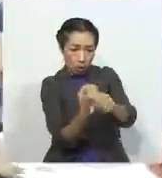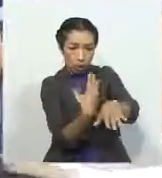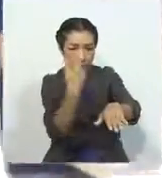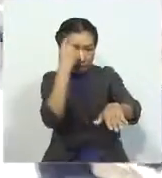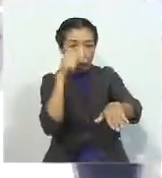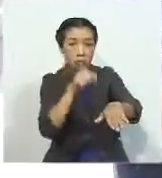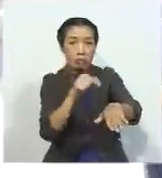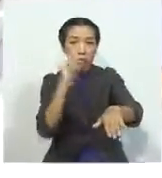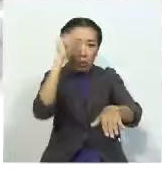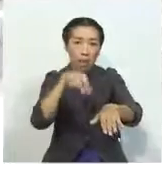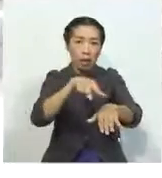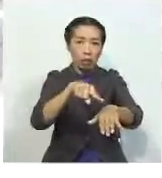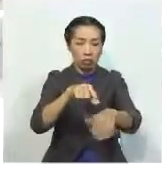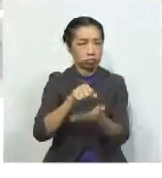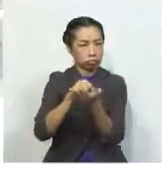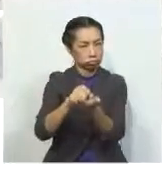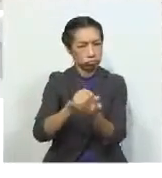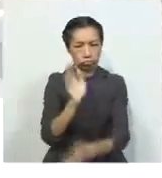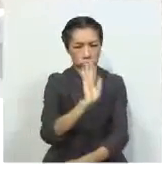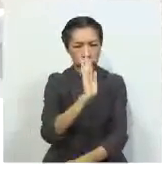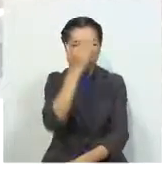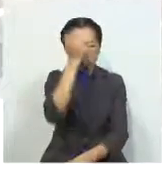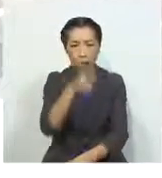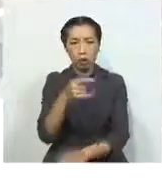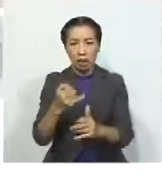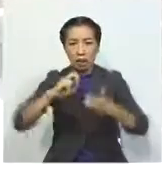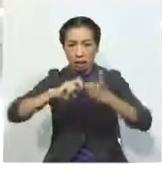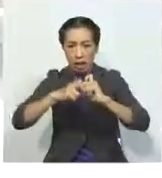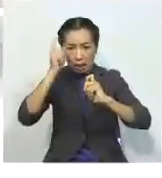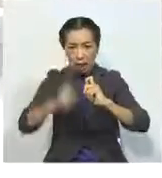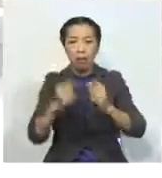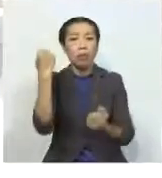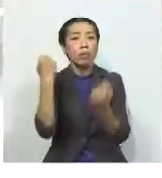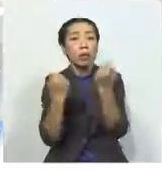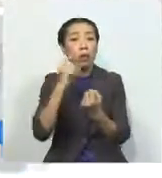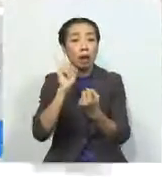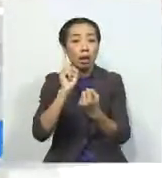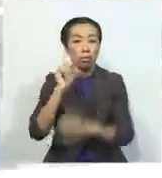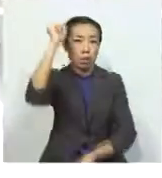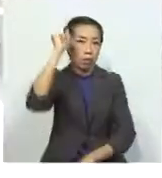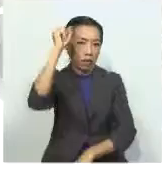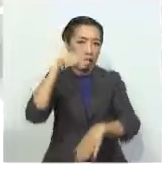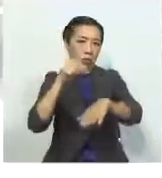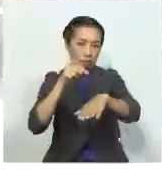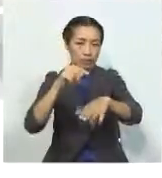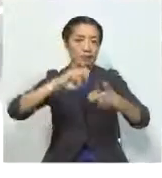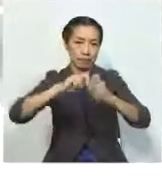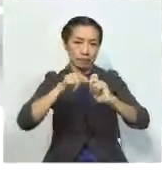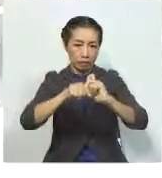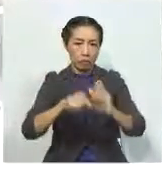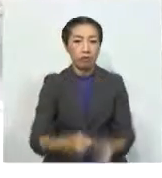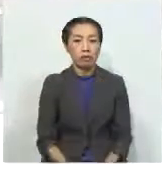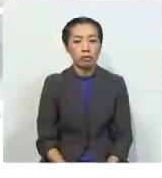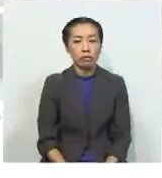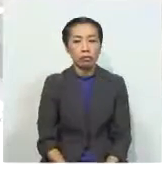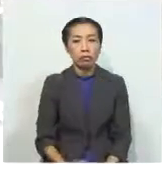ไม่ให้รถที่มีควันดำเนี่ยออกมาวิ่งเพราะรถที่สร้างปัญหาเนี่ยมันเป็นรถโดยสารใช่ไหมฮะ